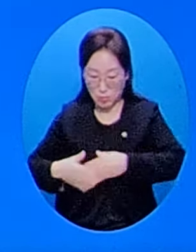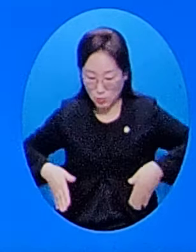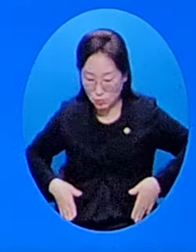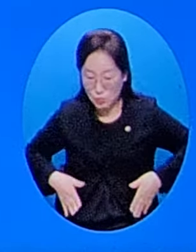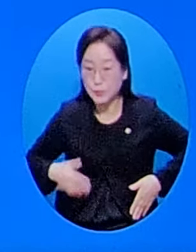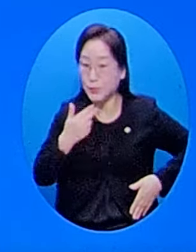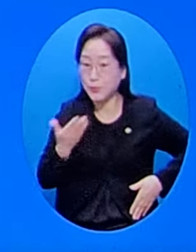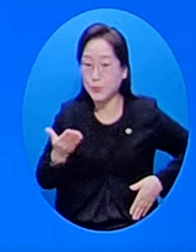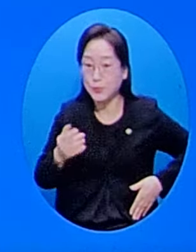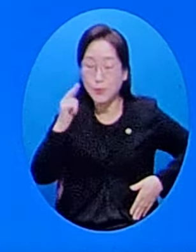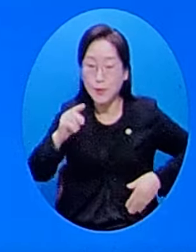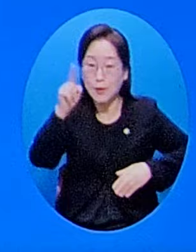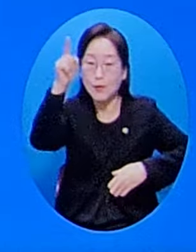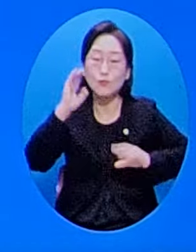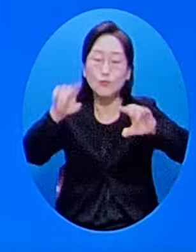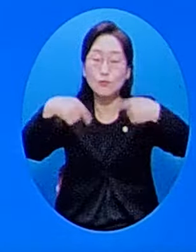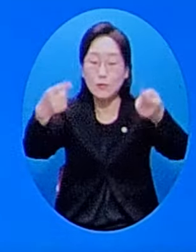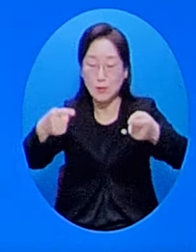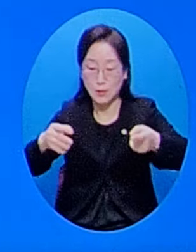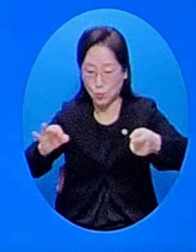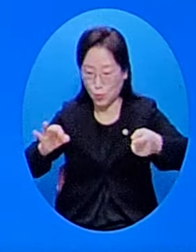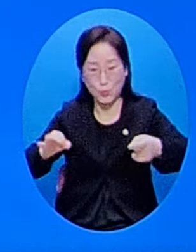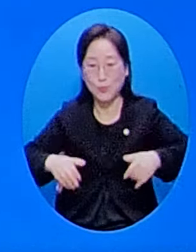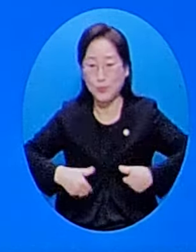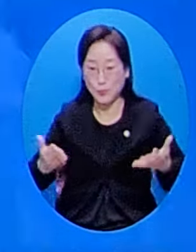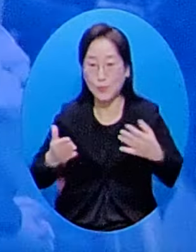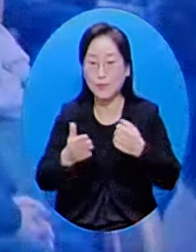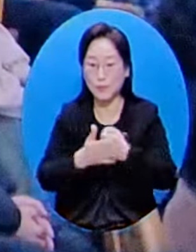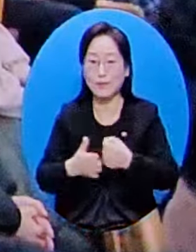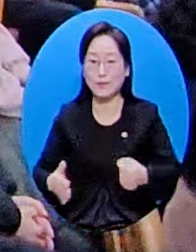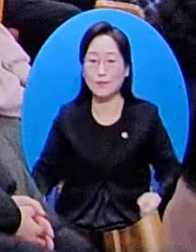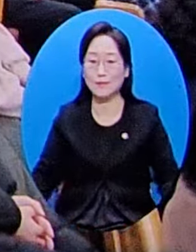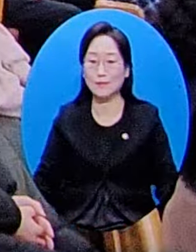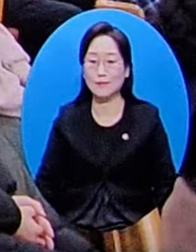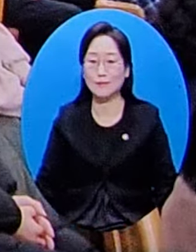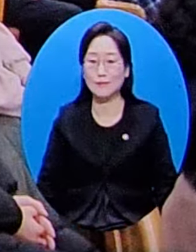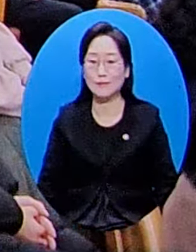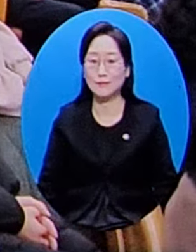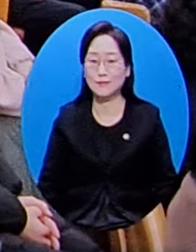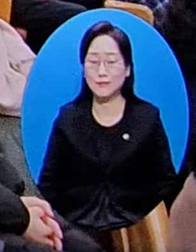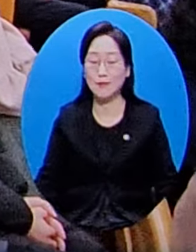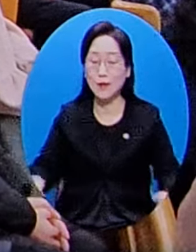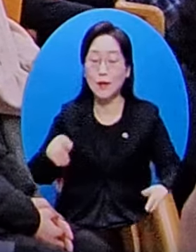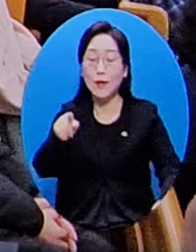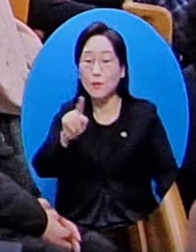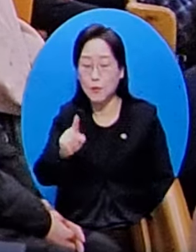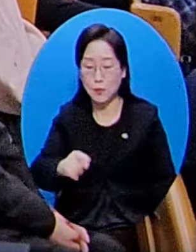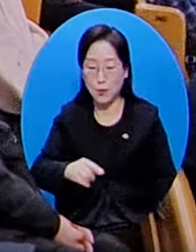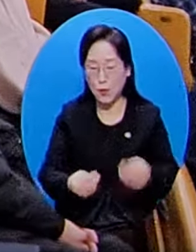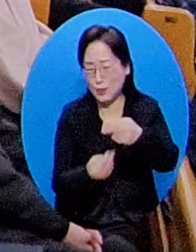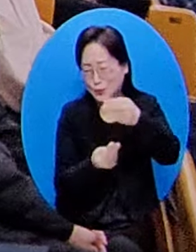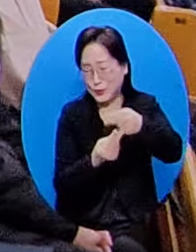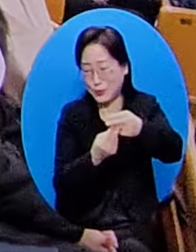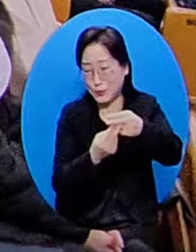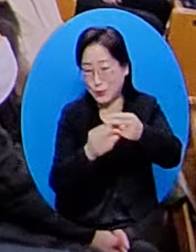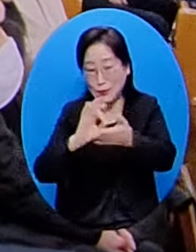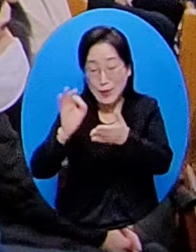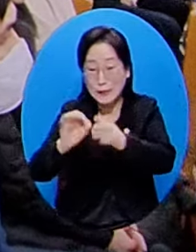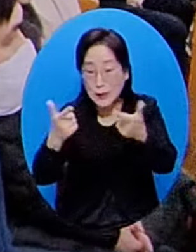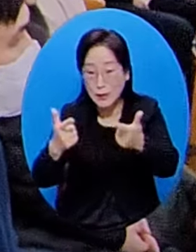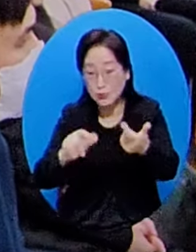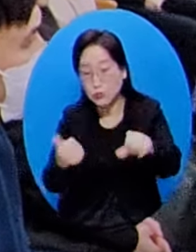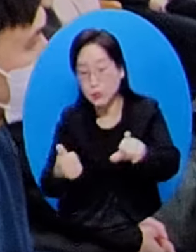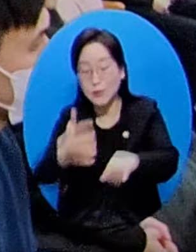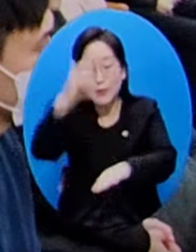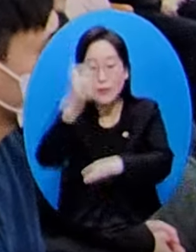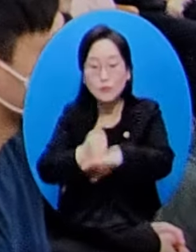때는 돈을 갖고 갈 수 없고 돈이 필요했기 때문이다라는 말도 했는데, 모으기만 하고 쓰지 못하고 죽은 사람은 다 보니까